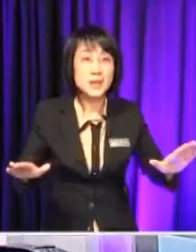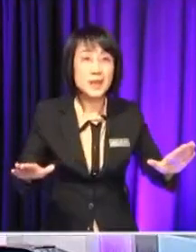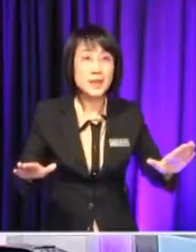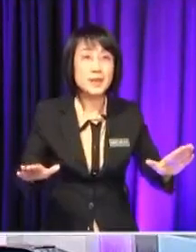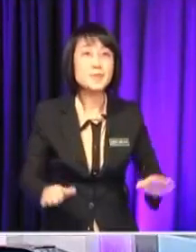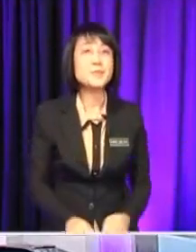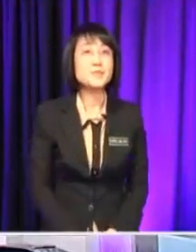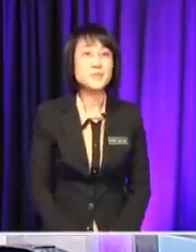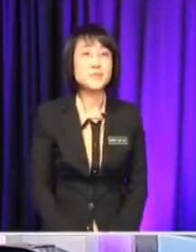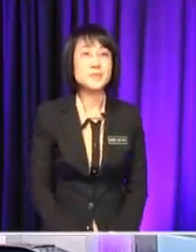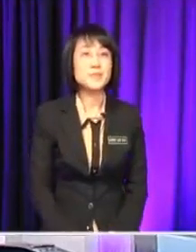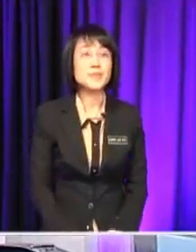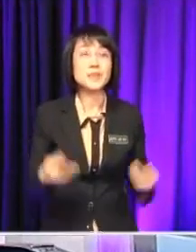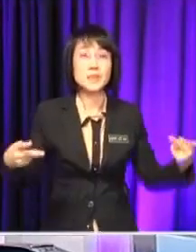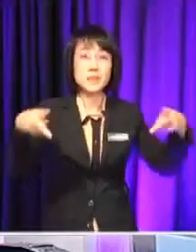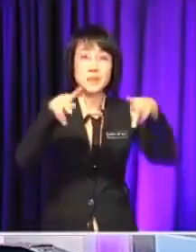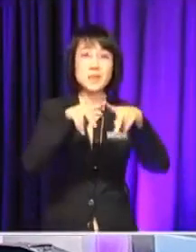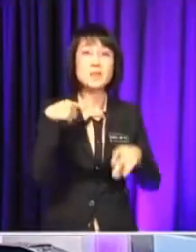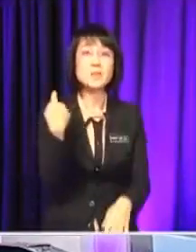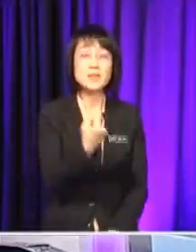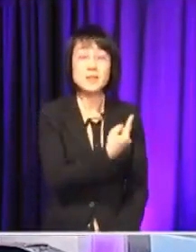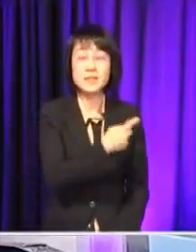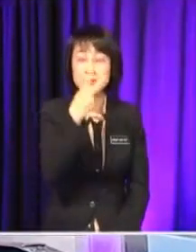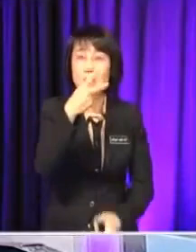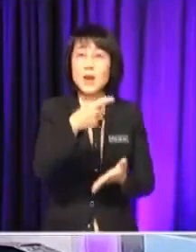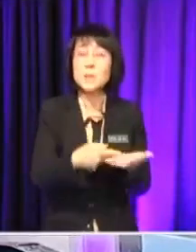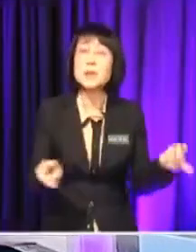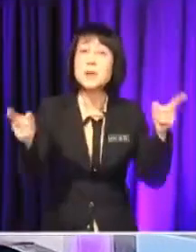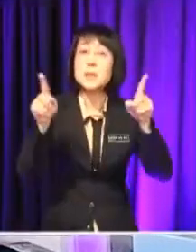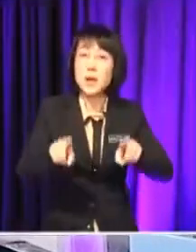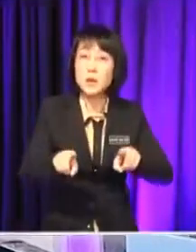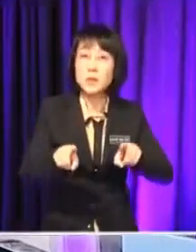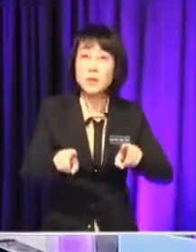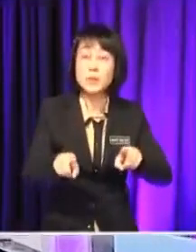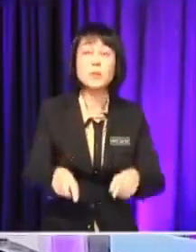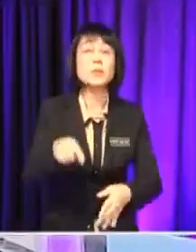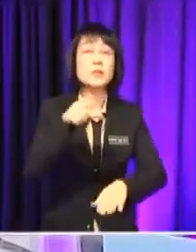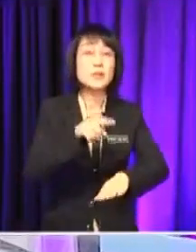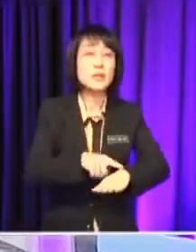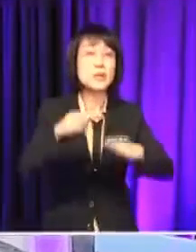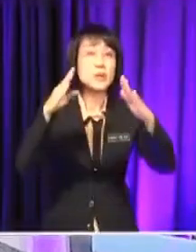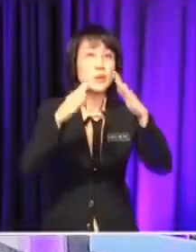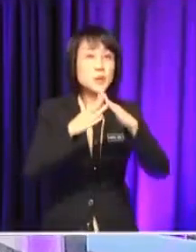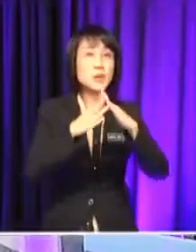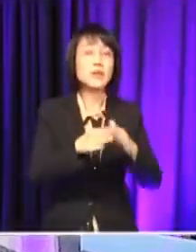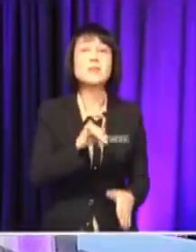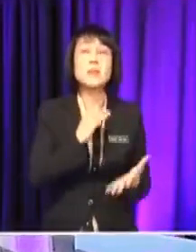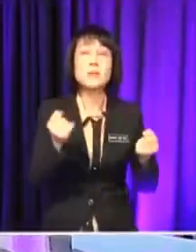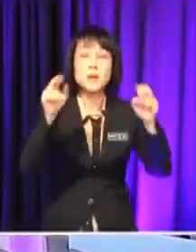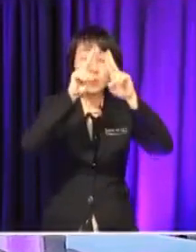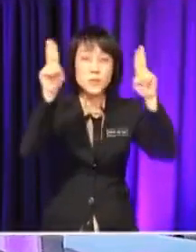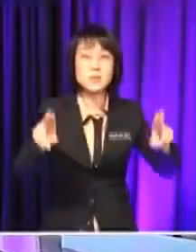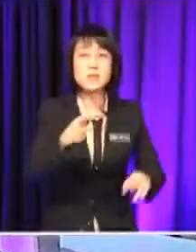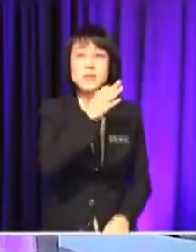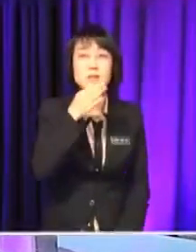ee yang perlu kita tengok berarti yang berlaku di rumah Oh jadi vc saya nah uji feeling macam mana